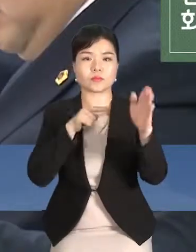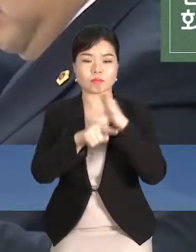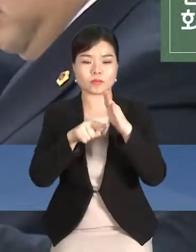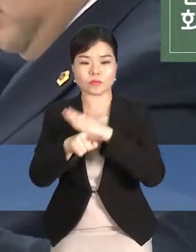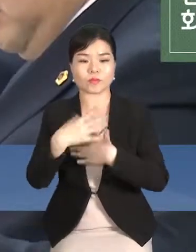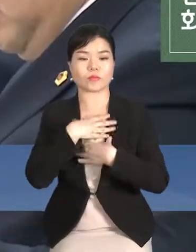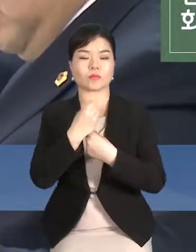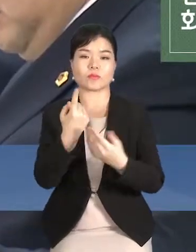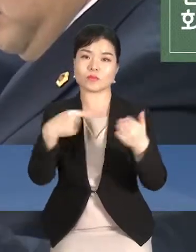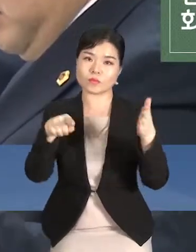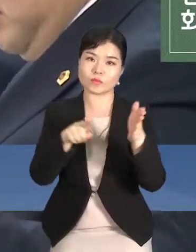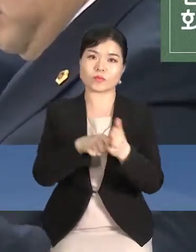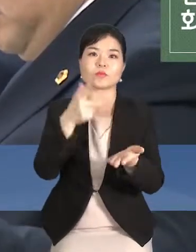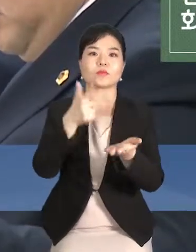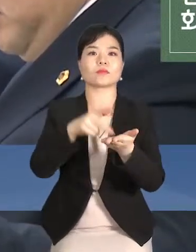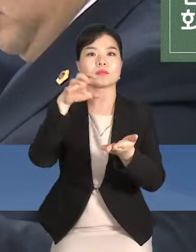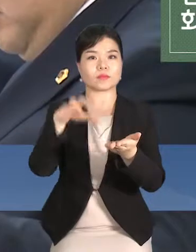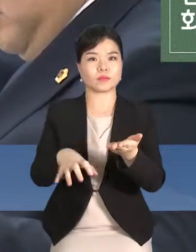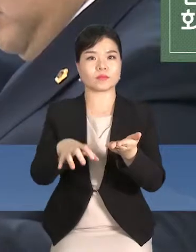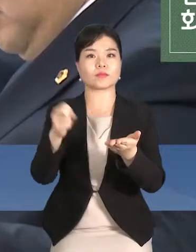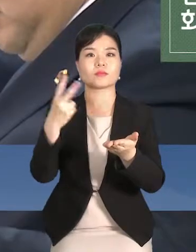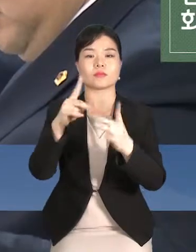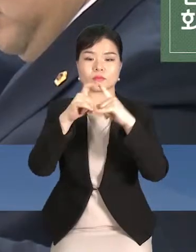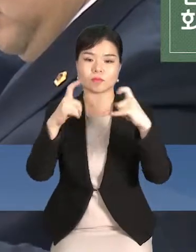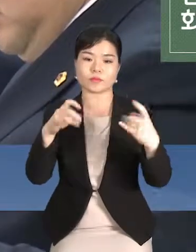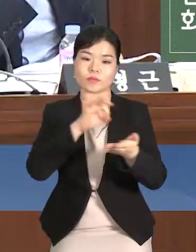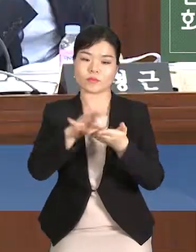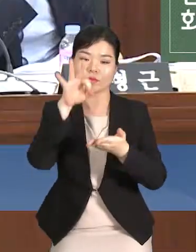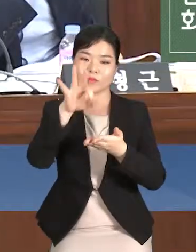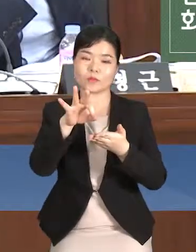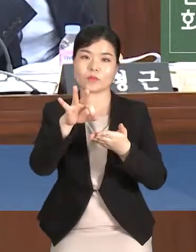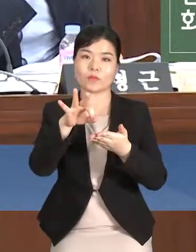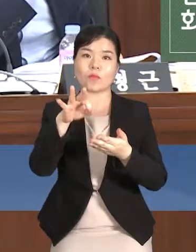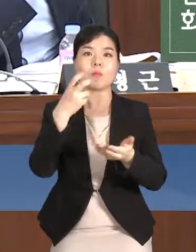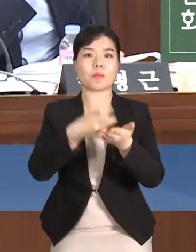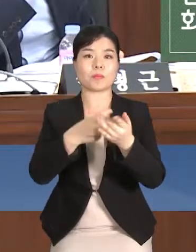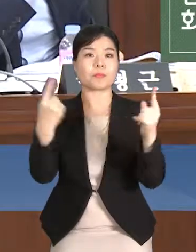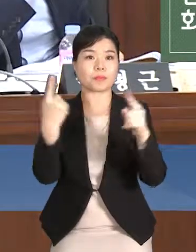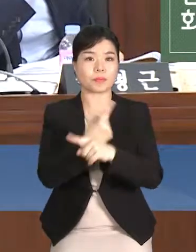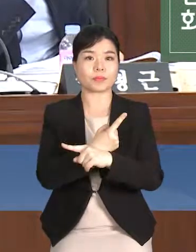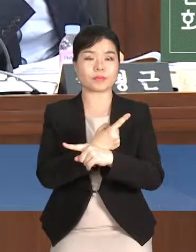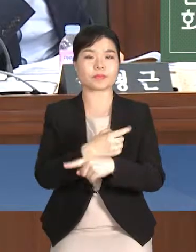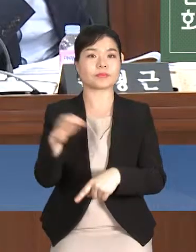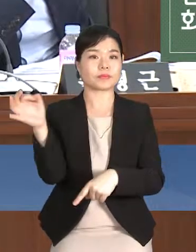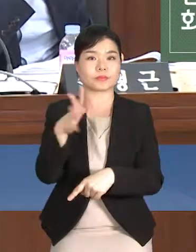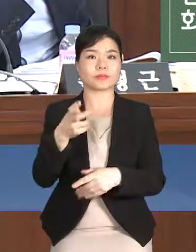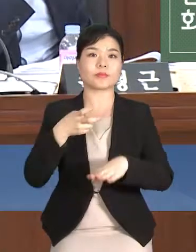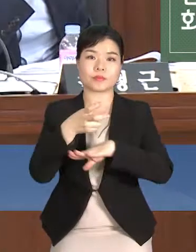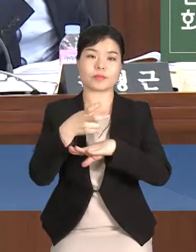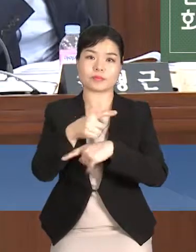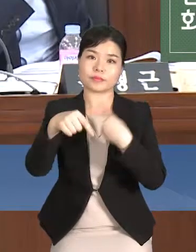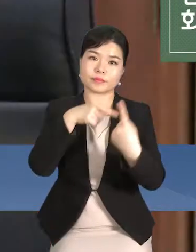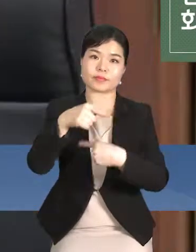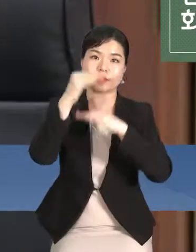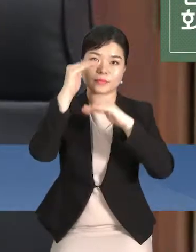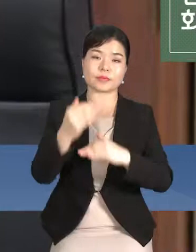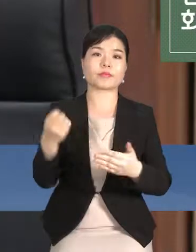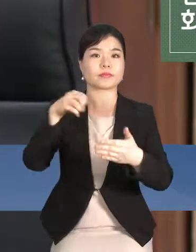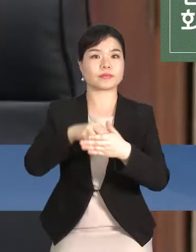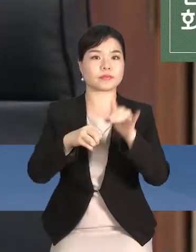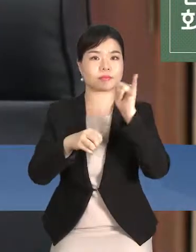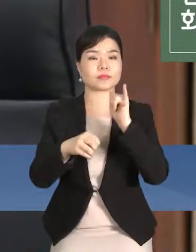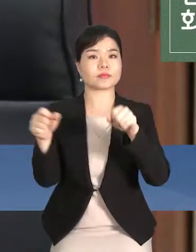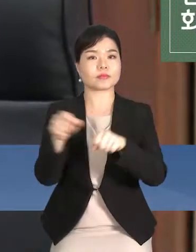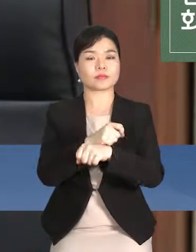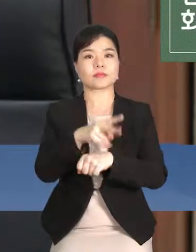편의를 향상시키기 위해 주차장과 행궁 이용료 규정을 정비하고 무료 셔틀버스를 운영하겠다는 내용입니다.